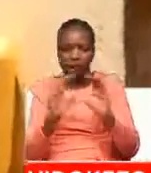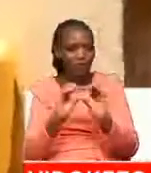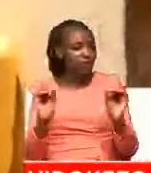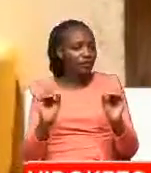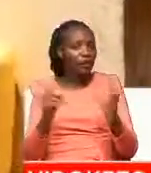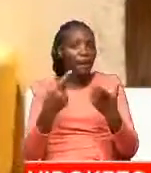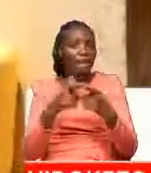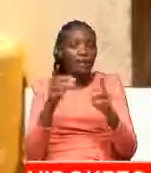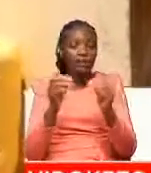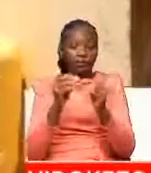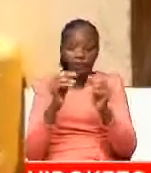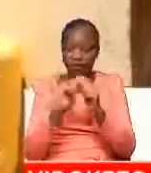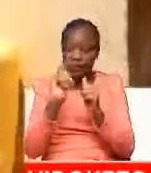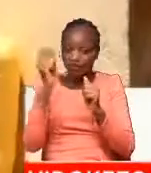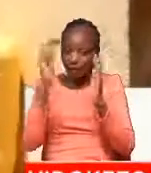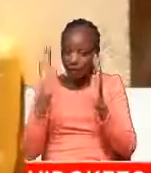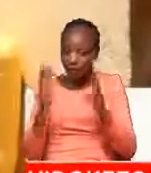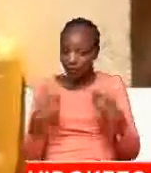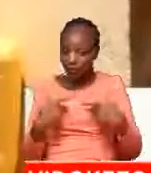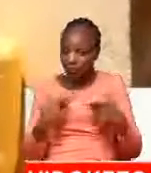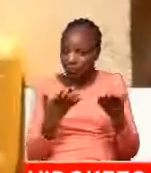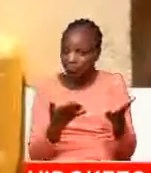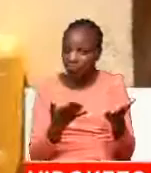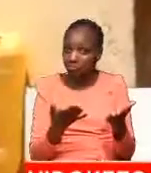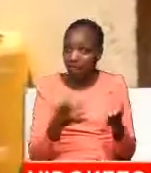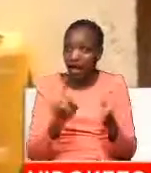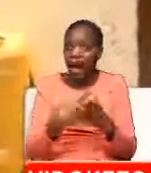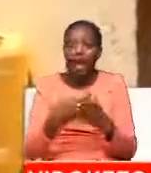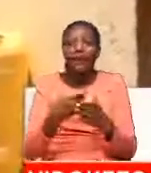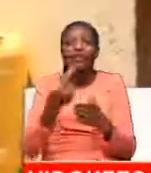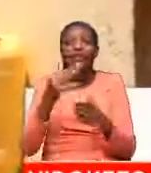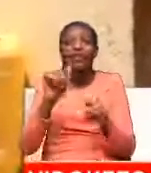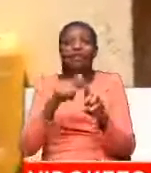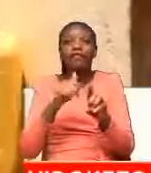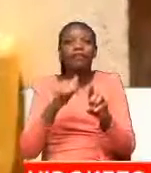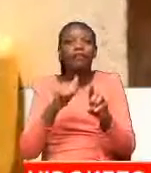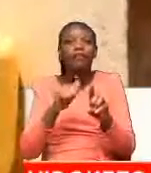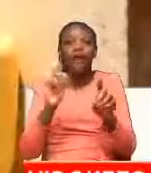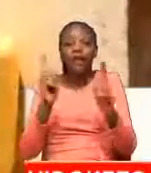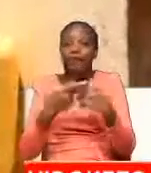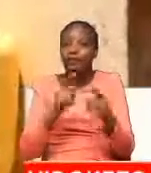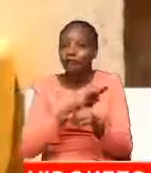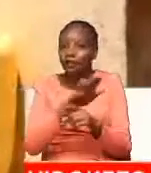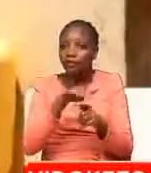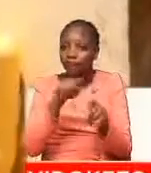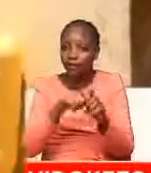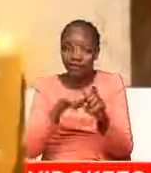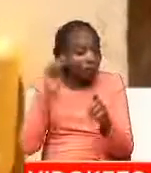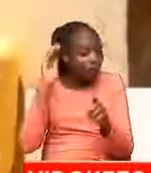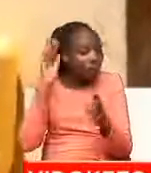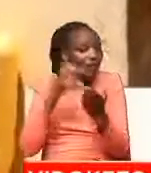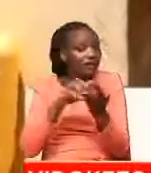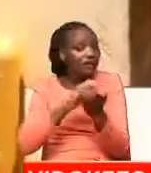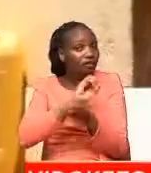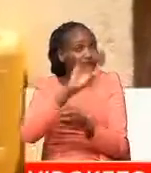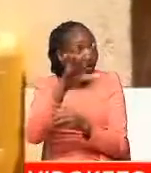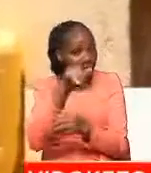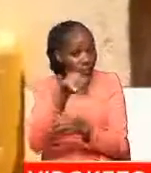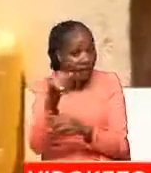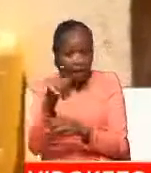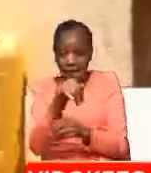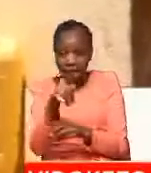wananchi. Hawa watu pia wanatoka katika sehemu ambayo kumekuwa na visa vya corona